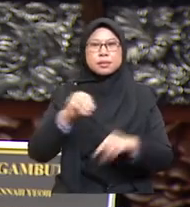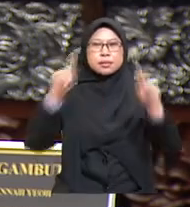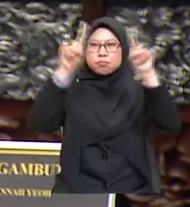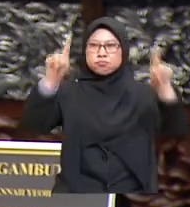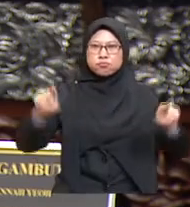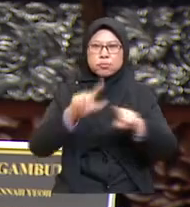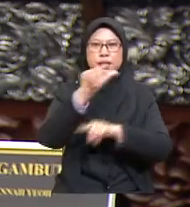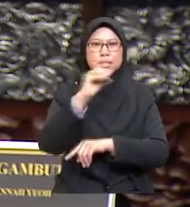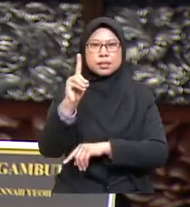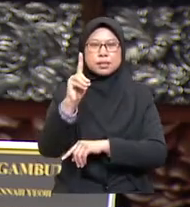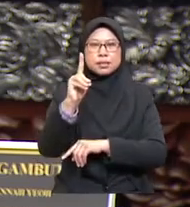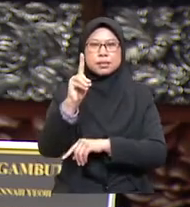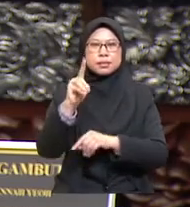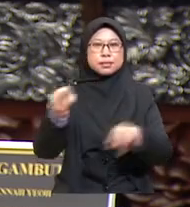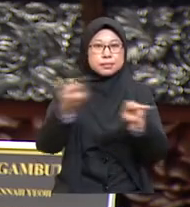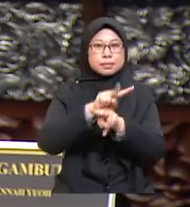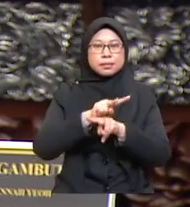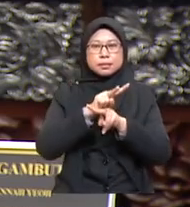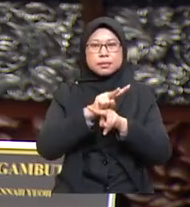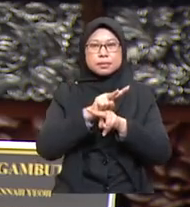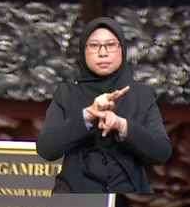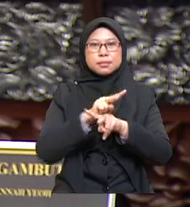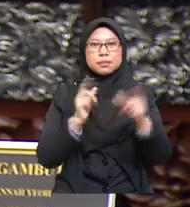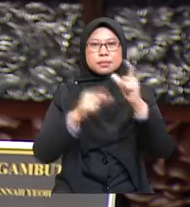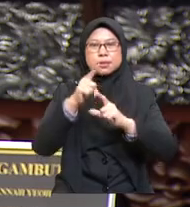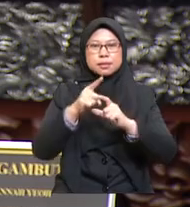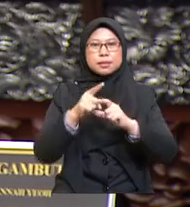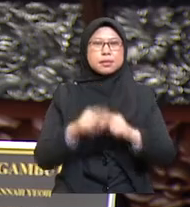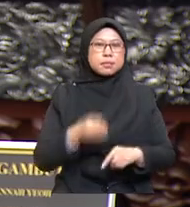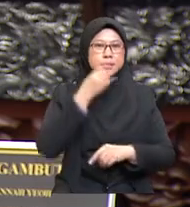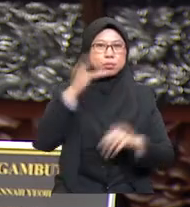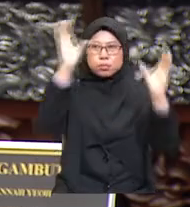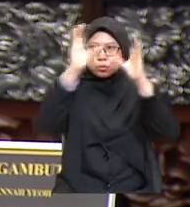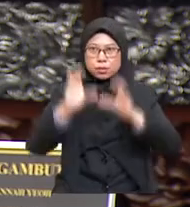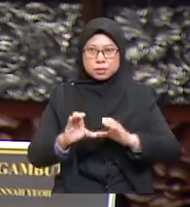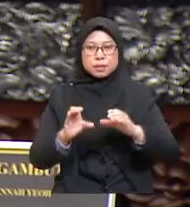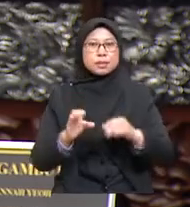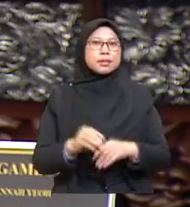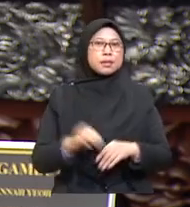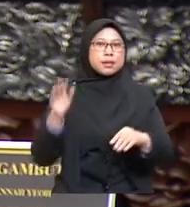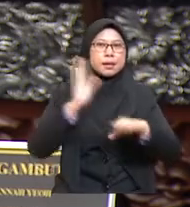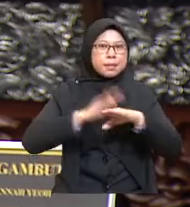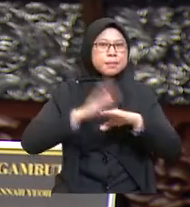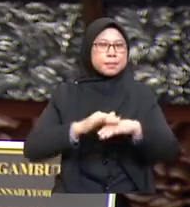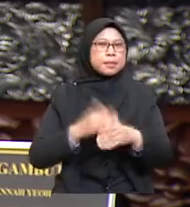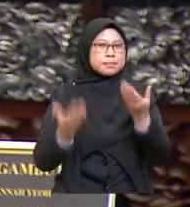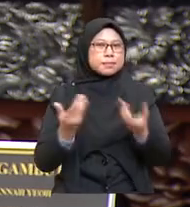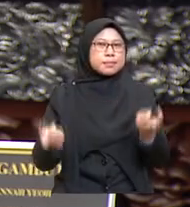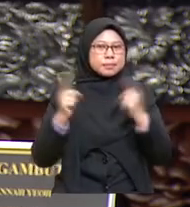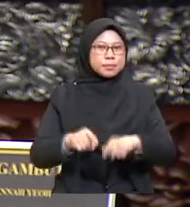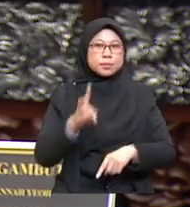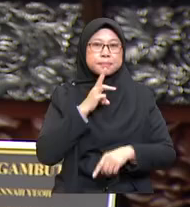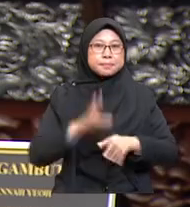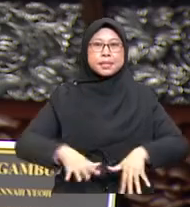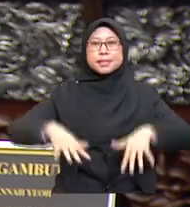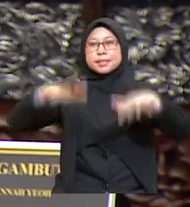LED di bawah seliaan di BKL akan memaparkan status masa cuaca dan amaran kemungkinan berlakunya banjir kilat.